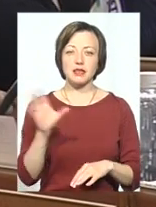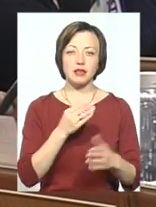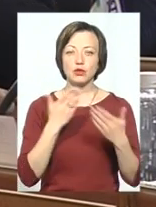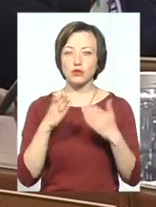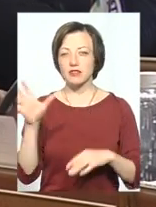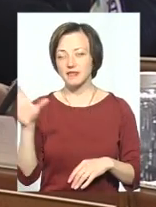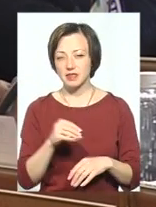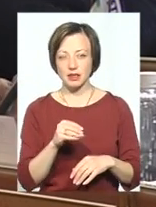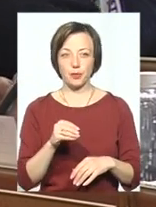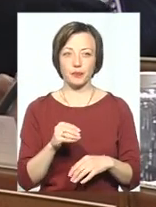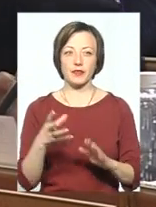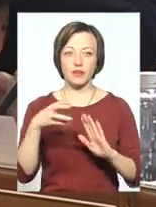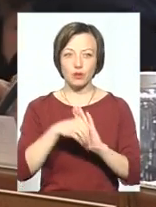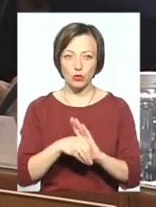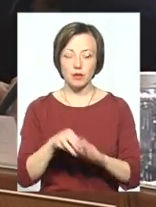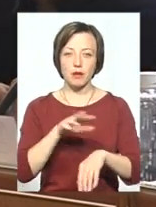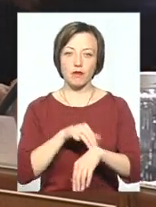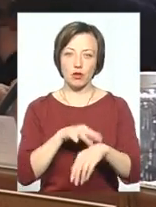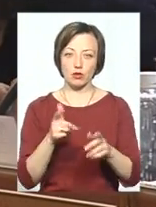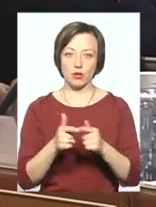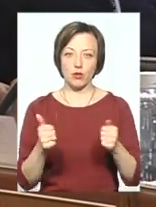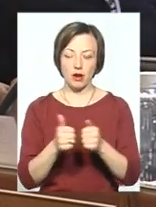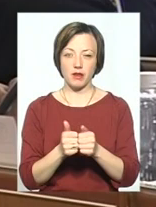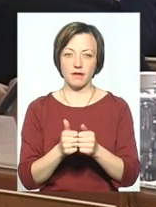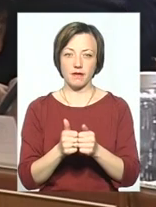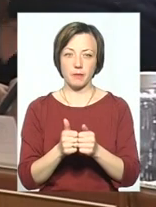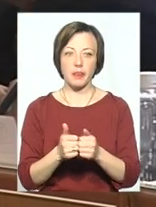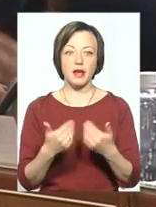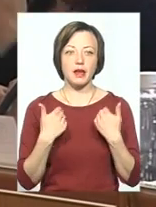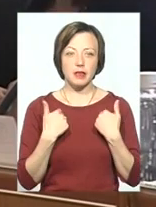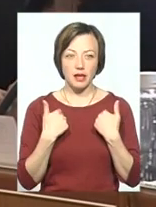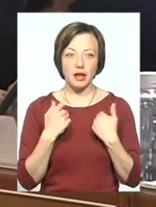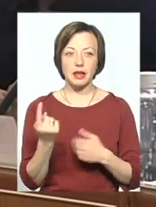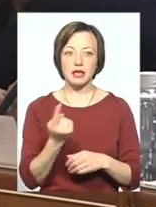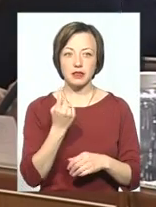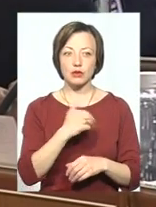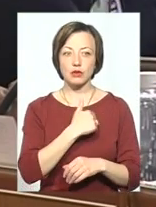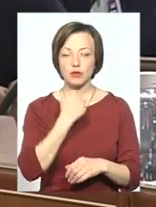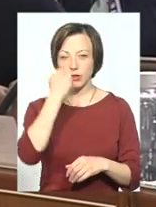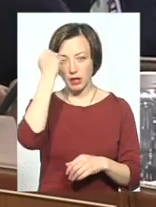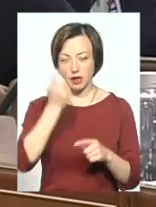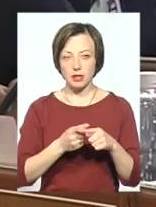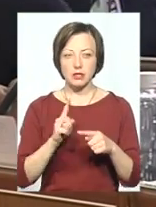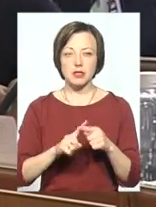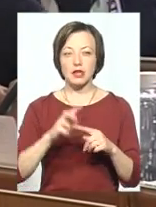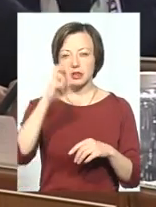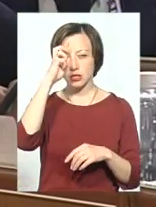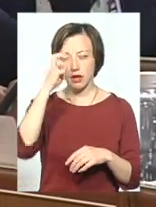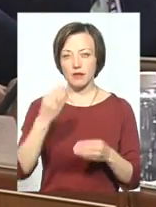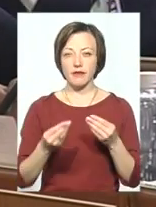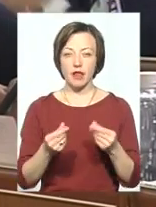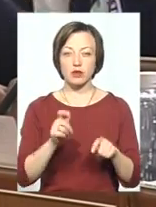виключення, в тому числі і правоохоронних органів. Я єдине, що хотів подякувати, це Державні